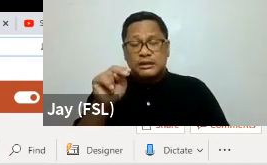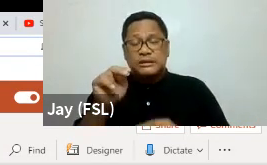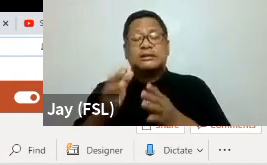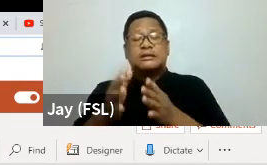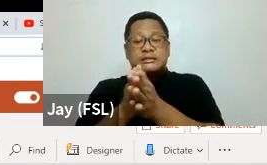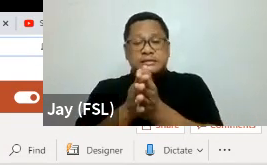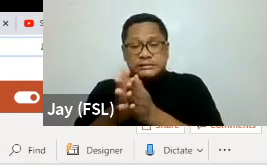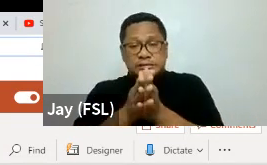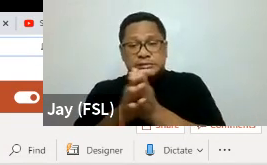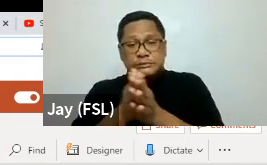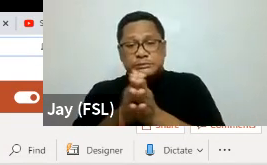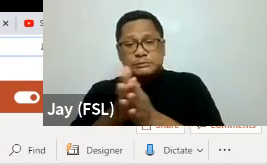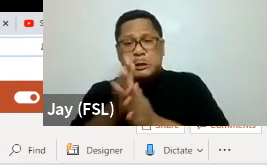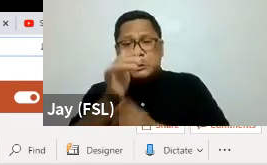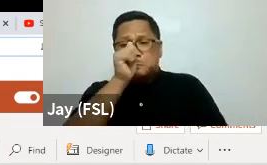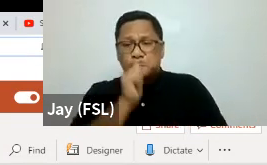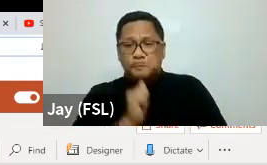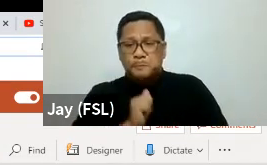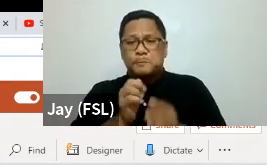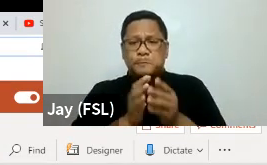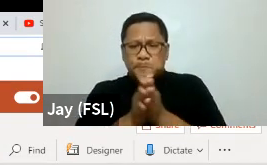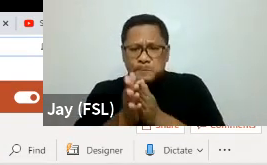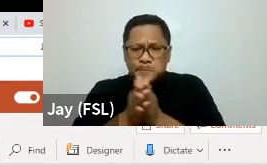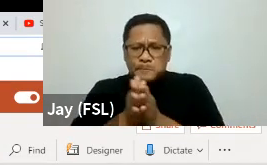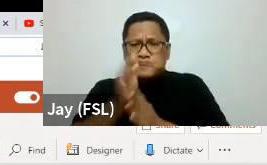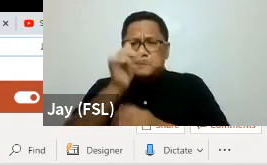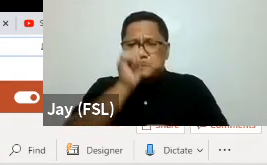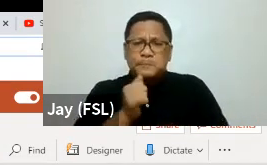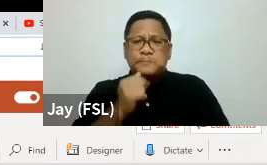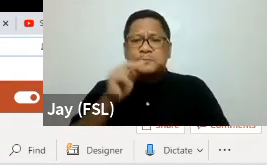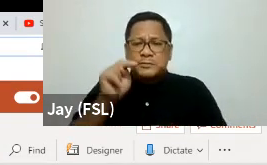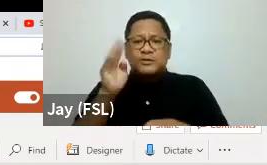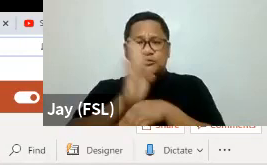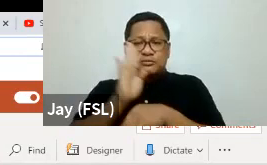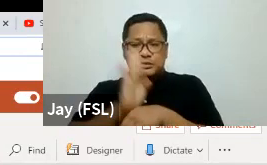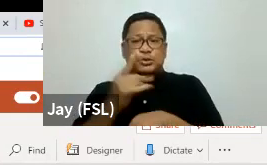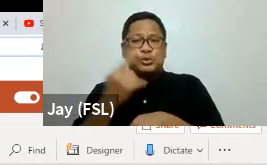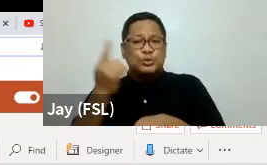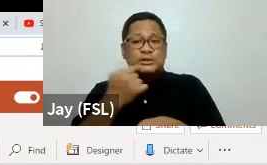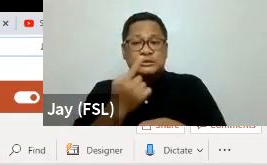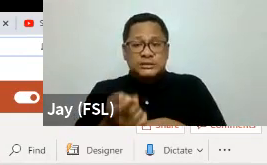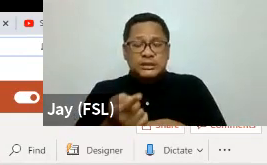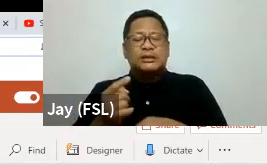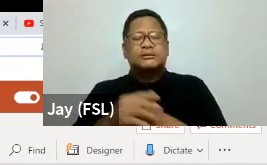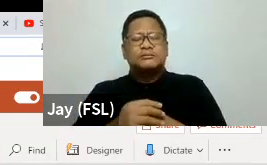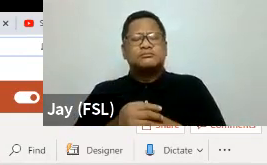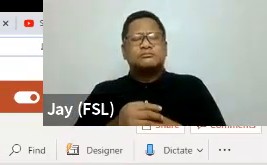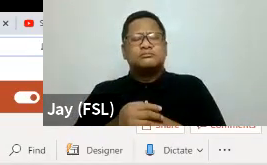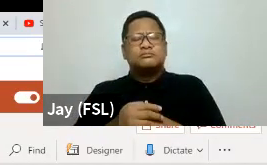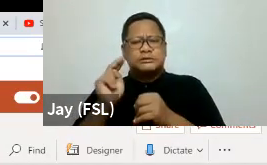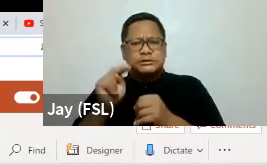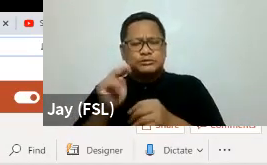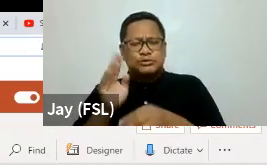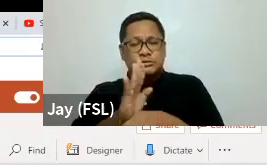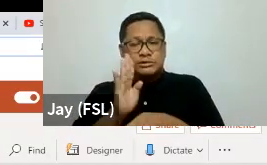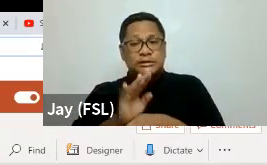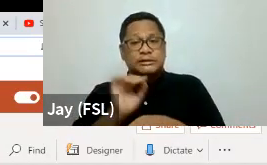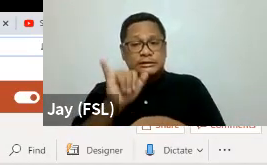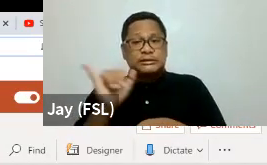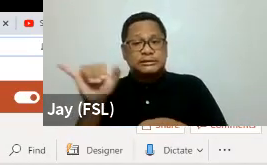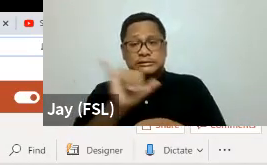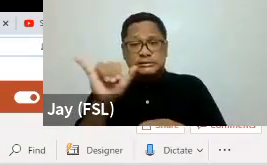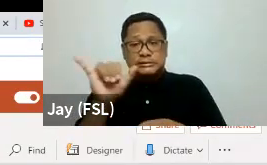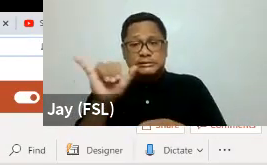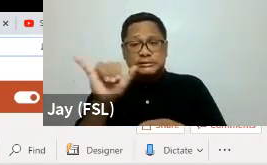tiyaga. Okay? Sipag at tiyaga. That's what we always say, sipag at tiyaga. That's also true. That's